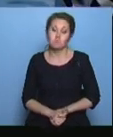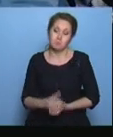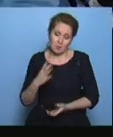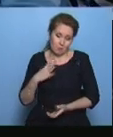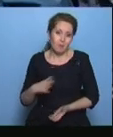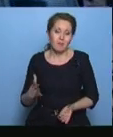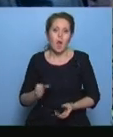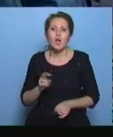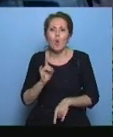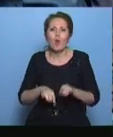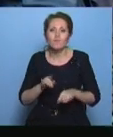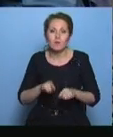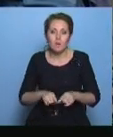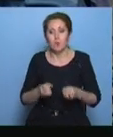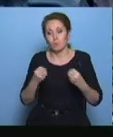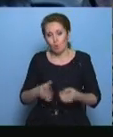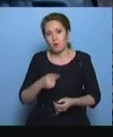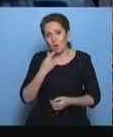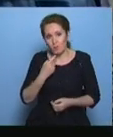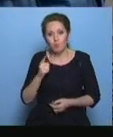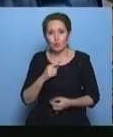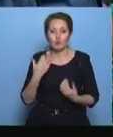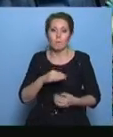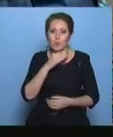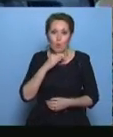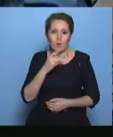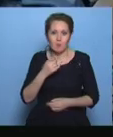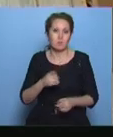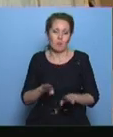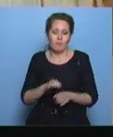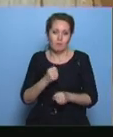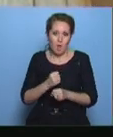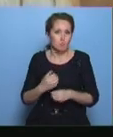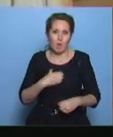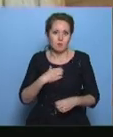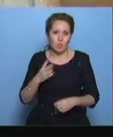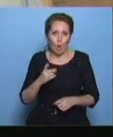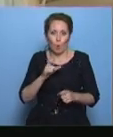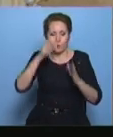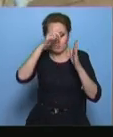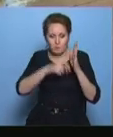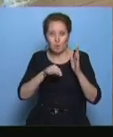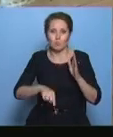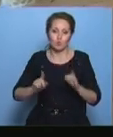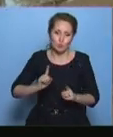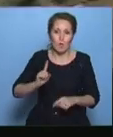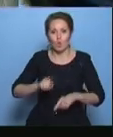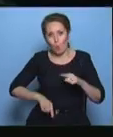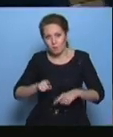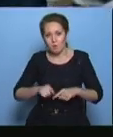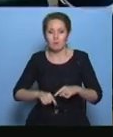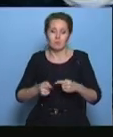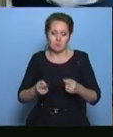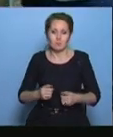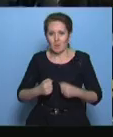Приходилось. Как уговариваете? Мы просто говорим, что уже много раз так делали, нечего бояться. Внизу вас там ждут родственники, там еще что-то, врачи,